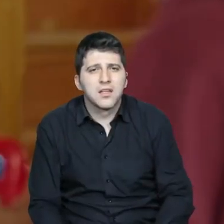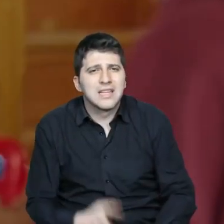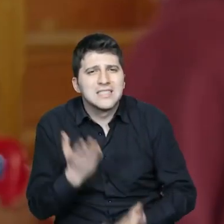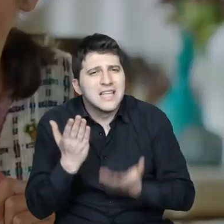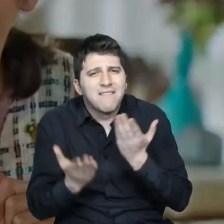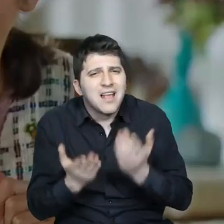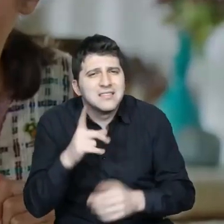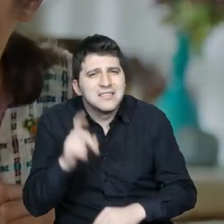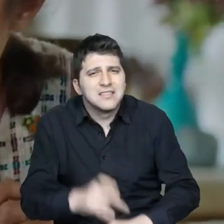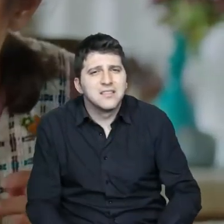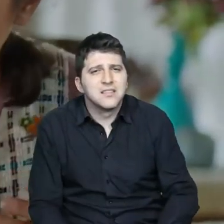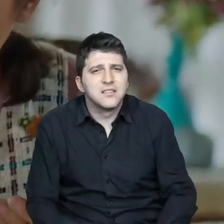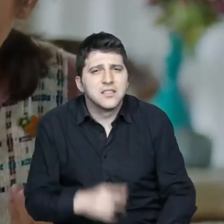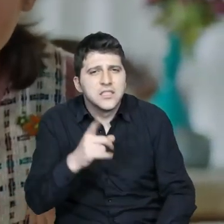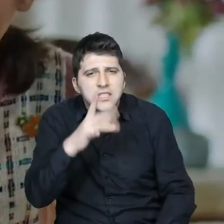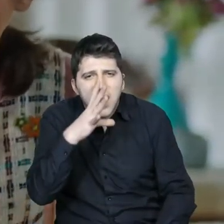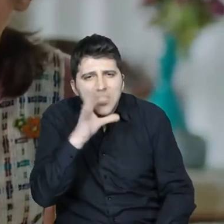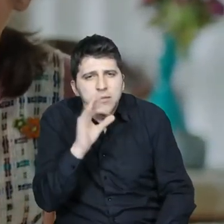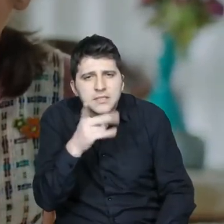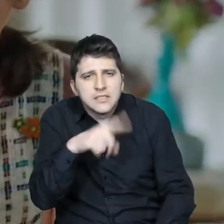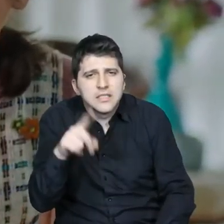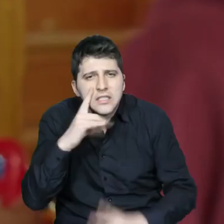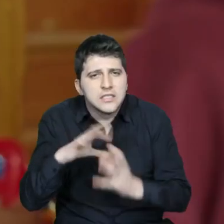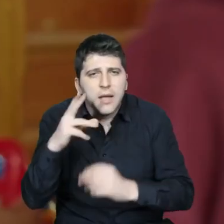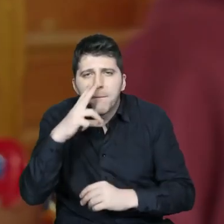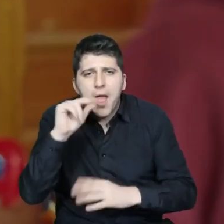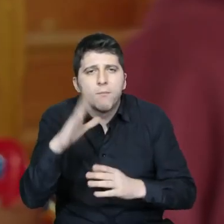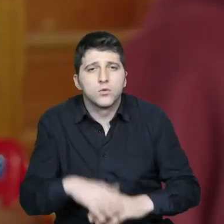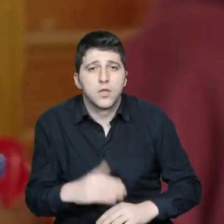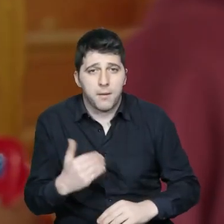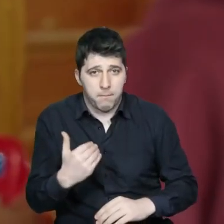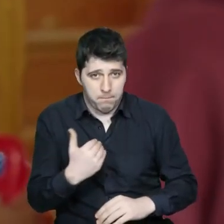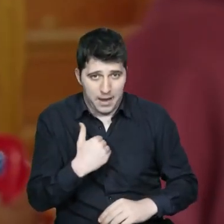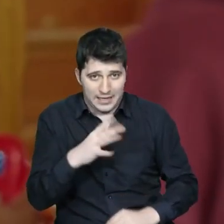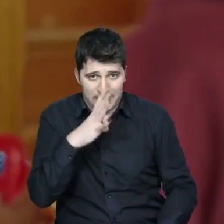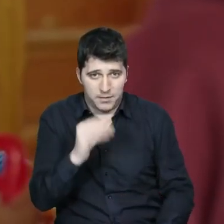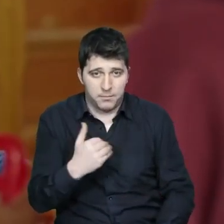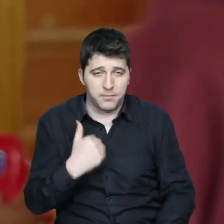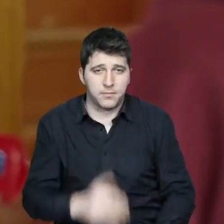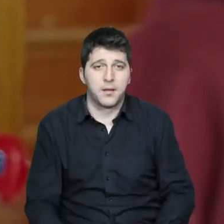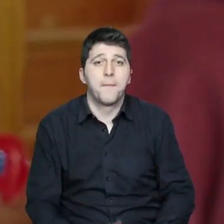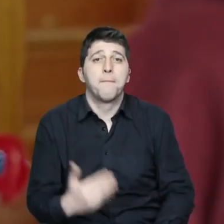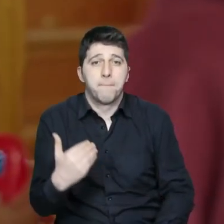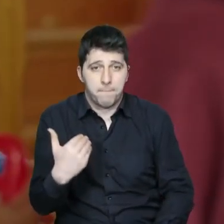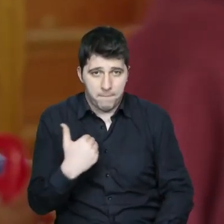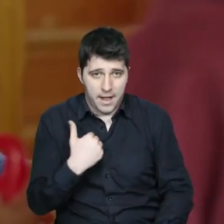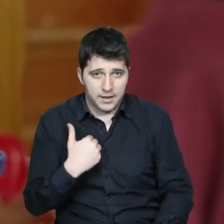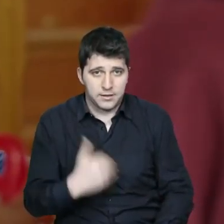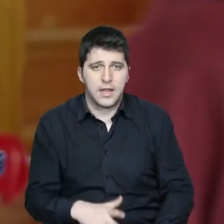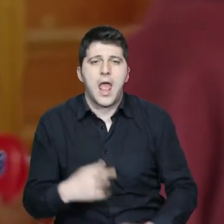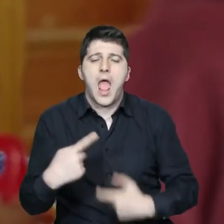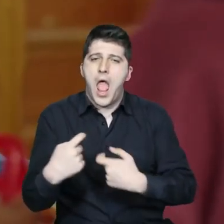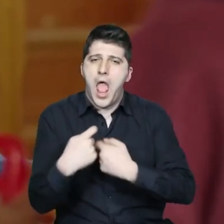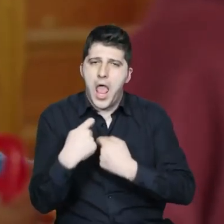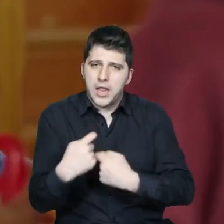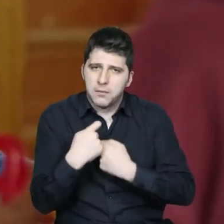seviyesi? Sen kimsin ki insanları beğenmiyorsun? Ben mi kimim? Ben